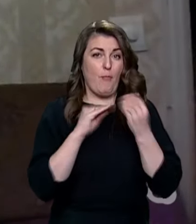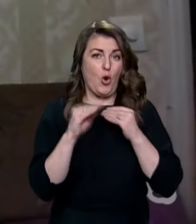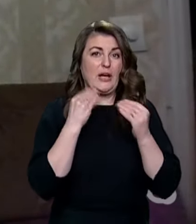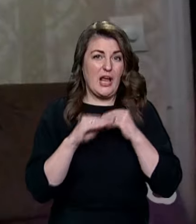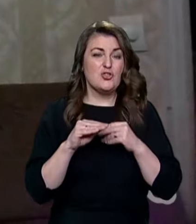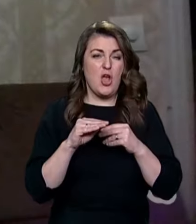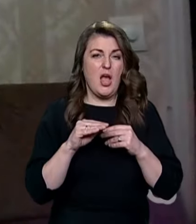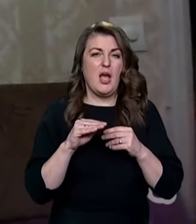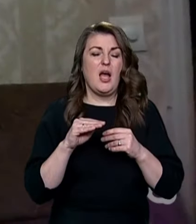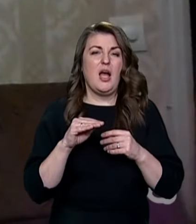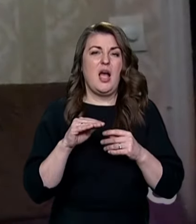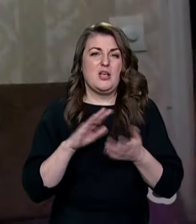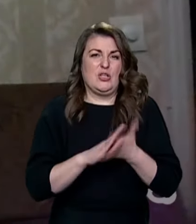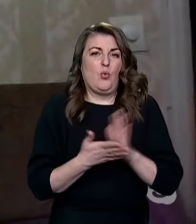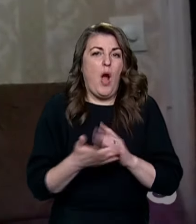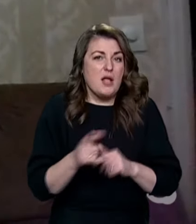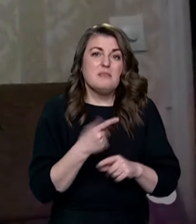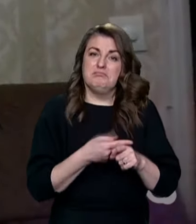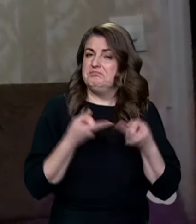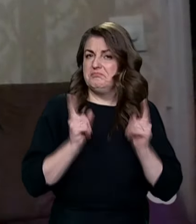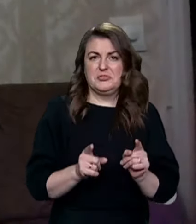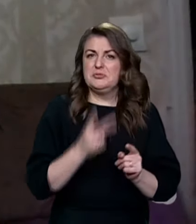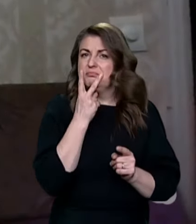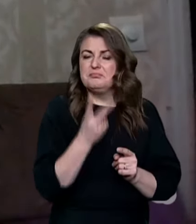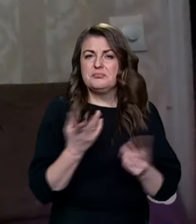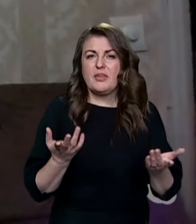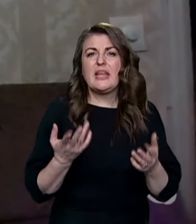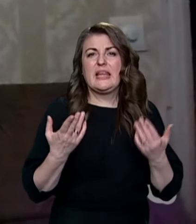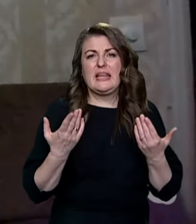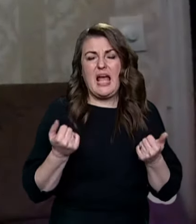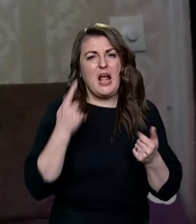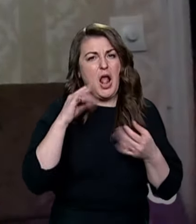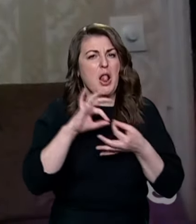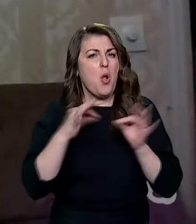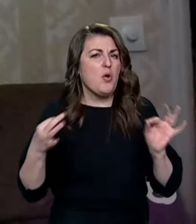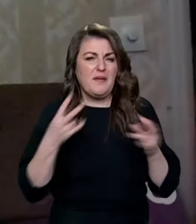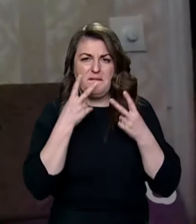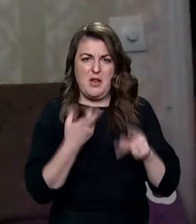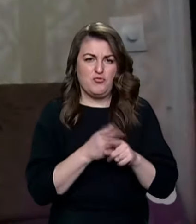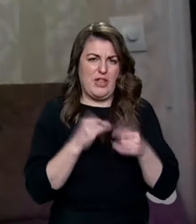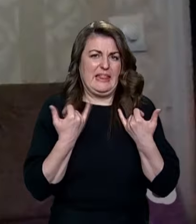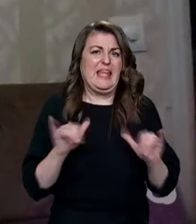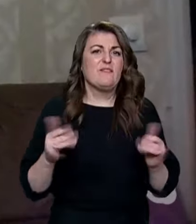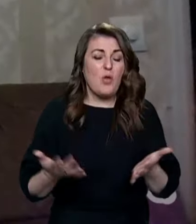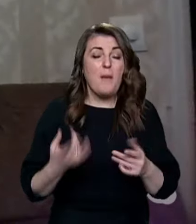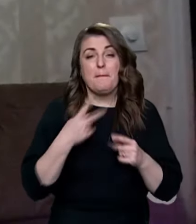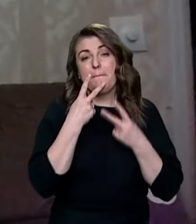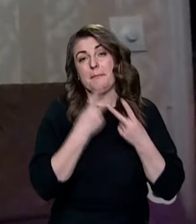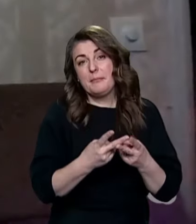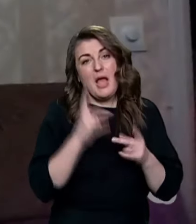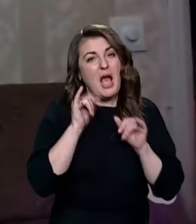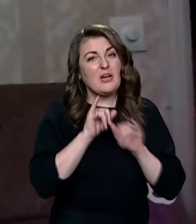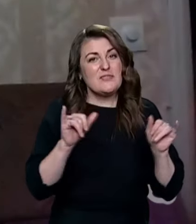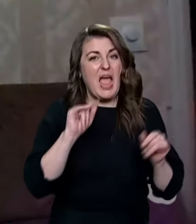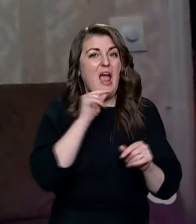покращується ситуація, це дійсно з точки зору, скажімо так, логіки виглядає досить дивно, проте не з точки зору